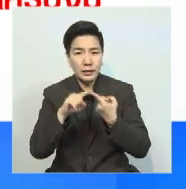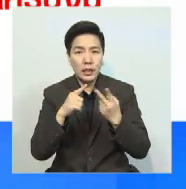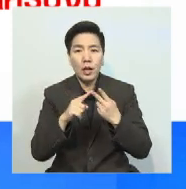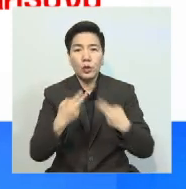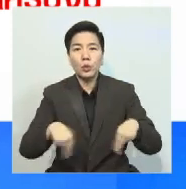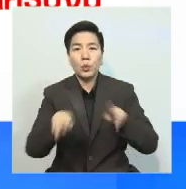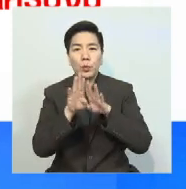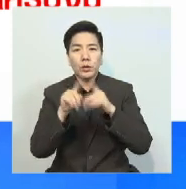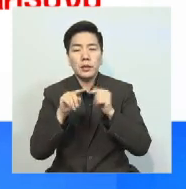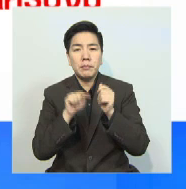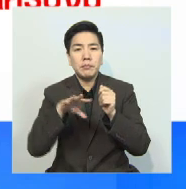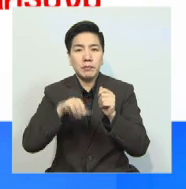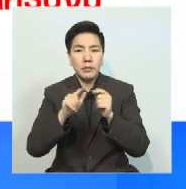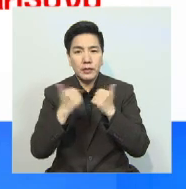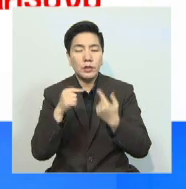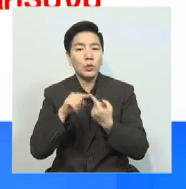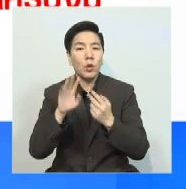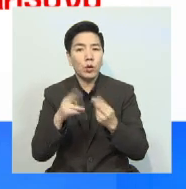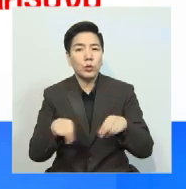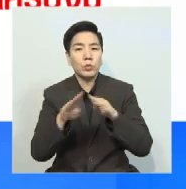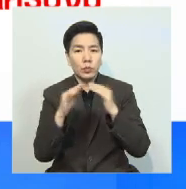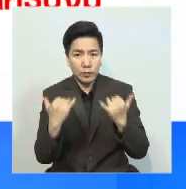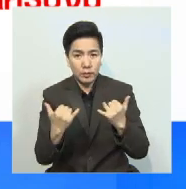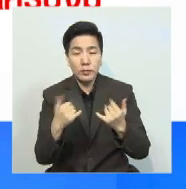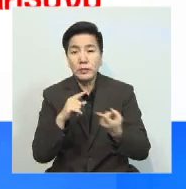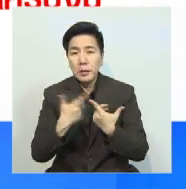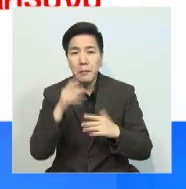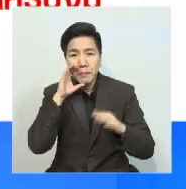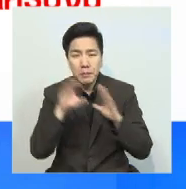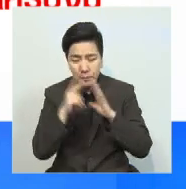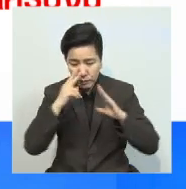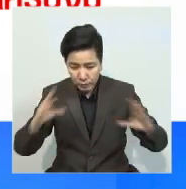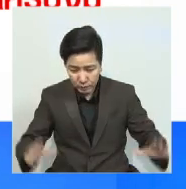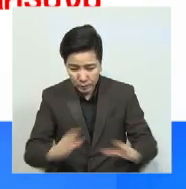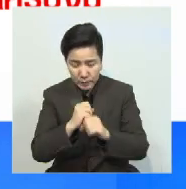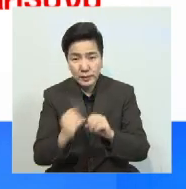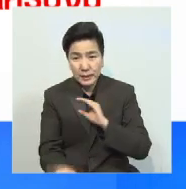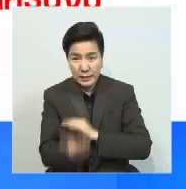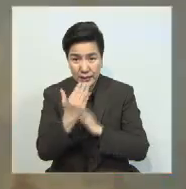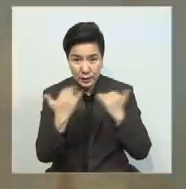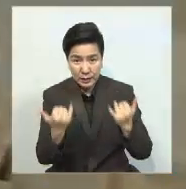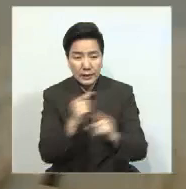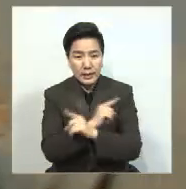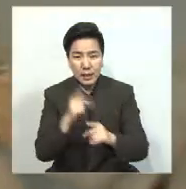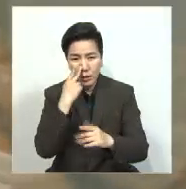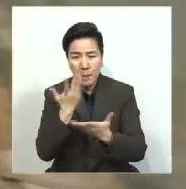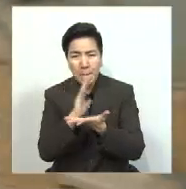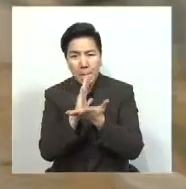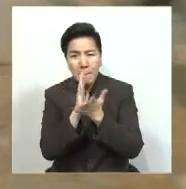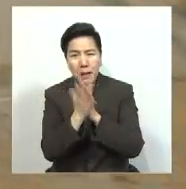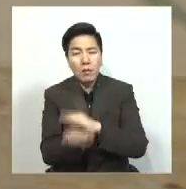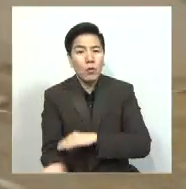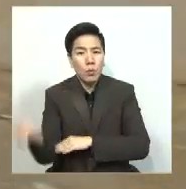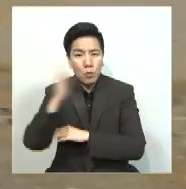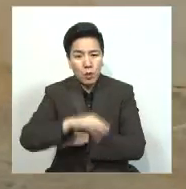ที่นครปฐมอำเภอเมืองจังหวัดนครปฐมค่ะอันนี้เป็นภาพรวมที่ตรวจสอบกันมาช่วงเช้านะคะแต่ว่าก็จะปรับเปลี่ยนกัน